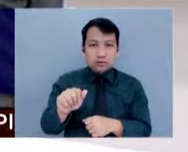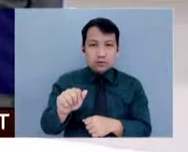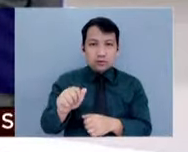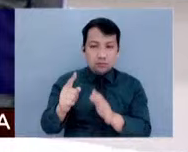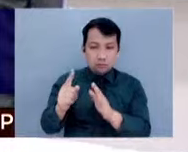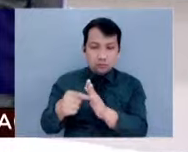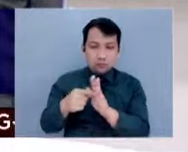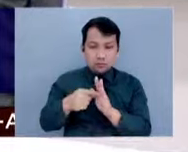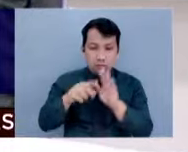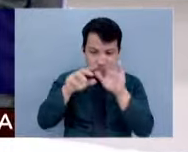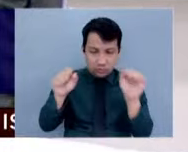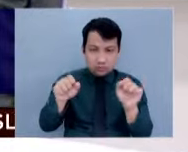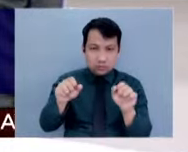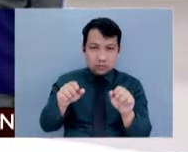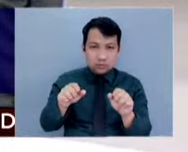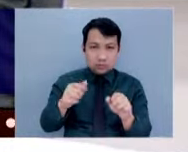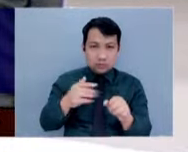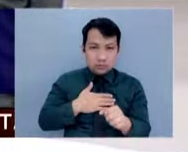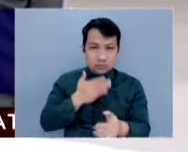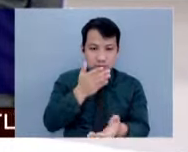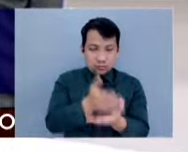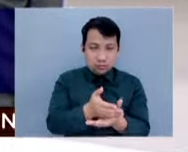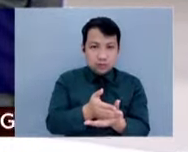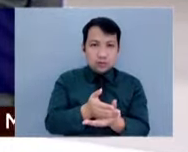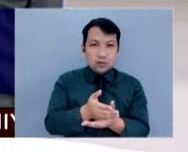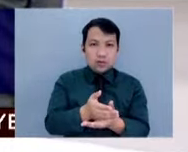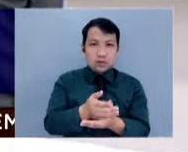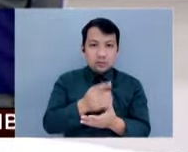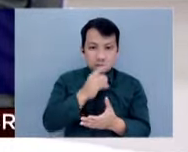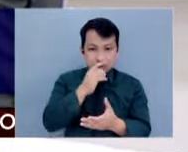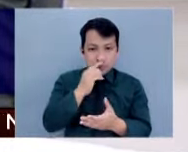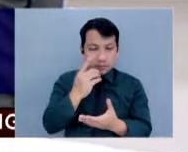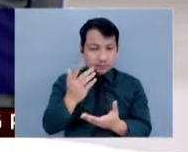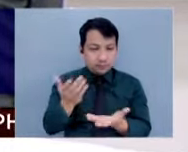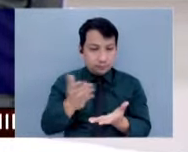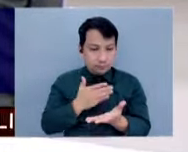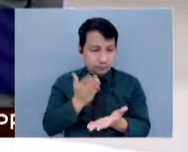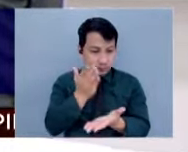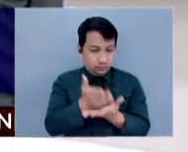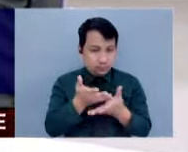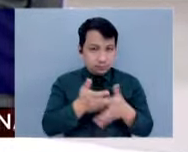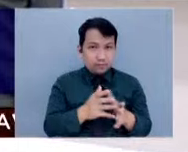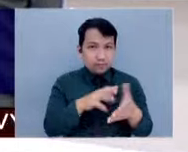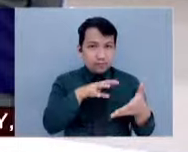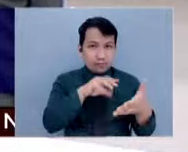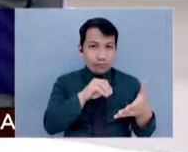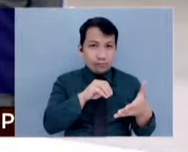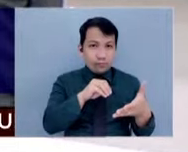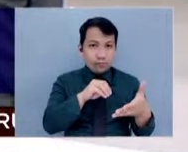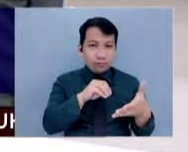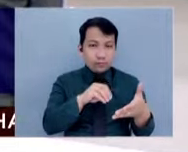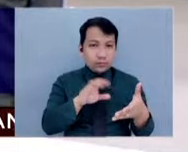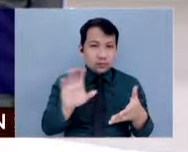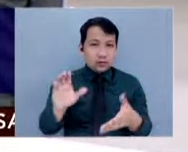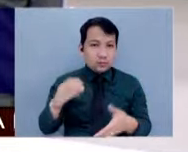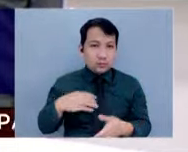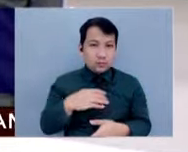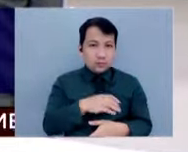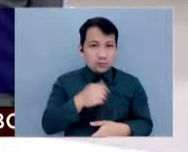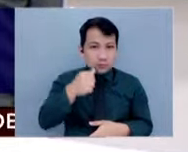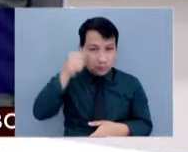President, addressing myself to President Horta. May we be allowed to take the photographs of Congressman